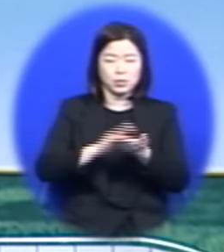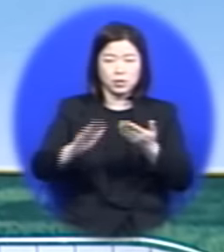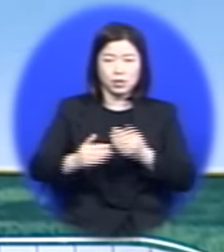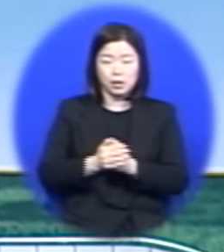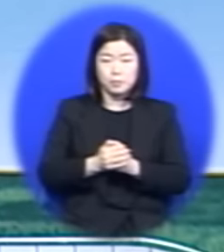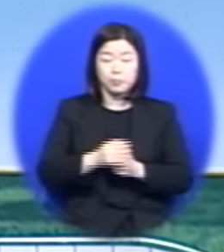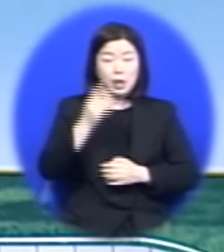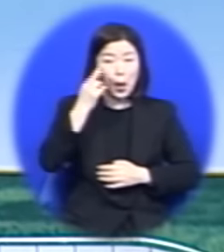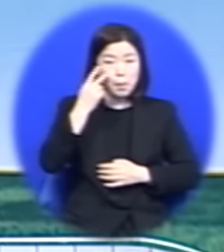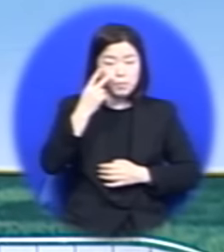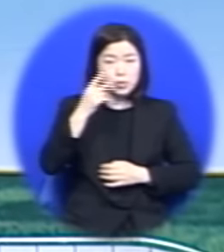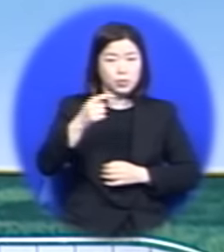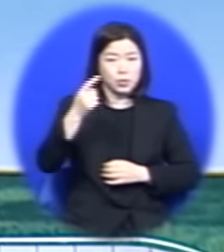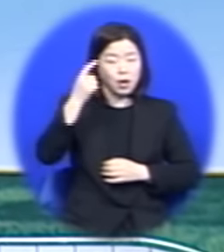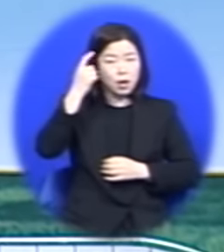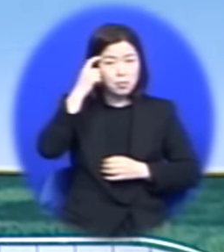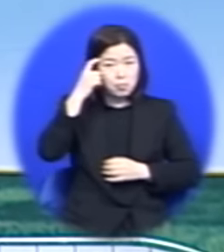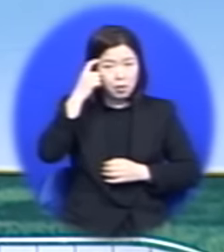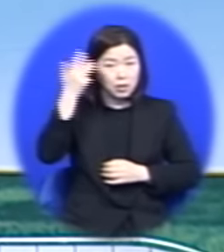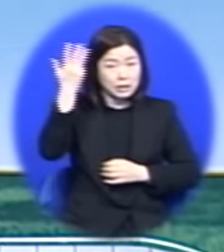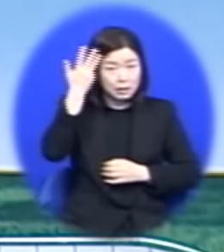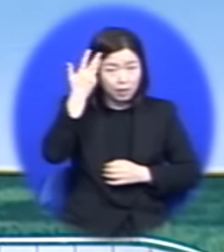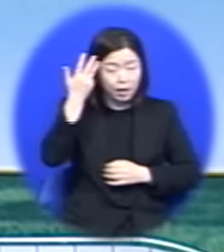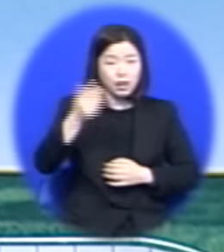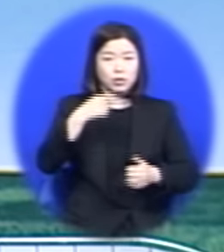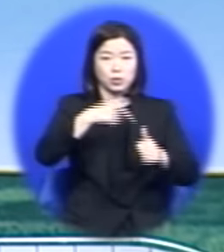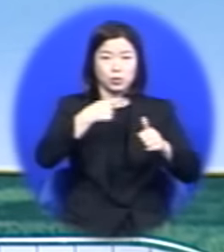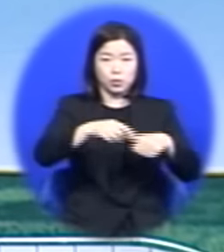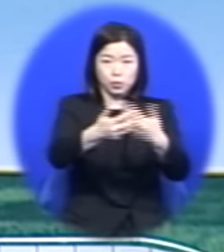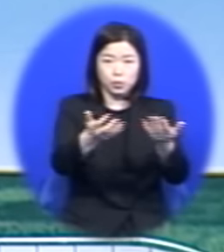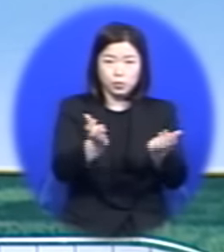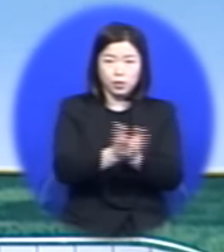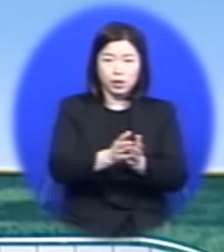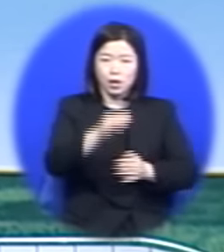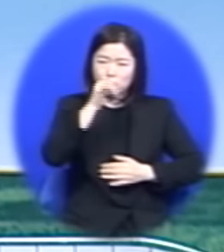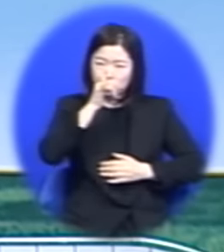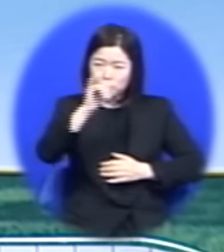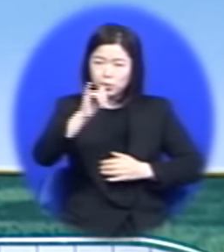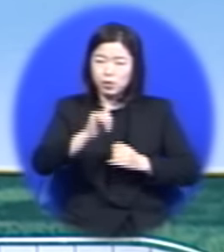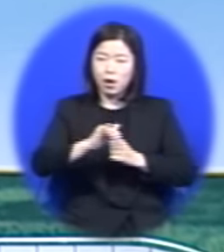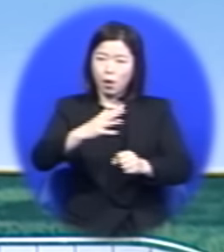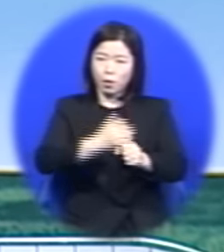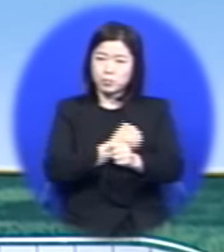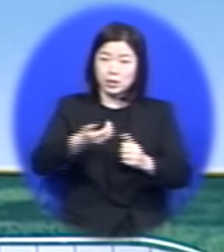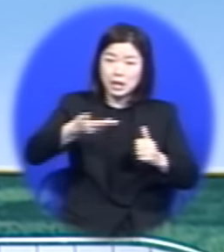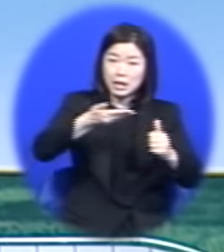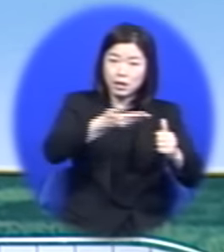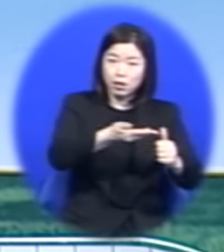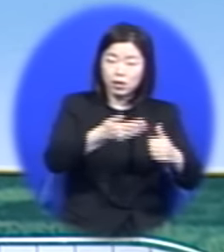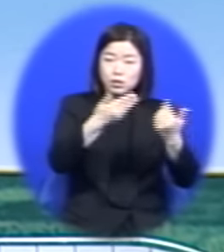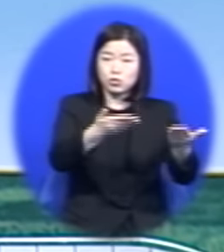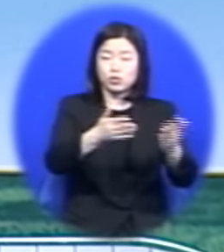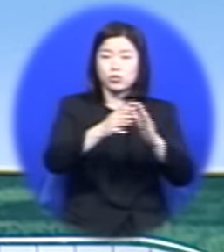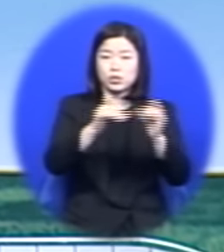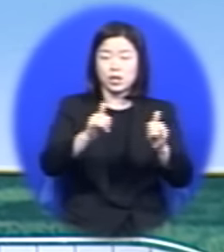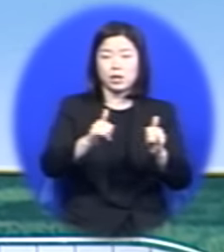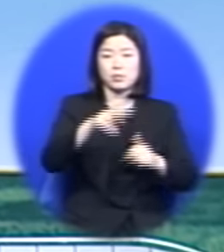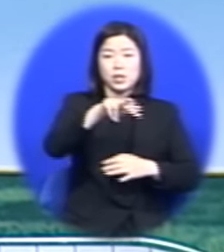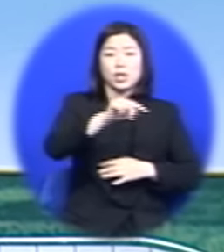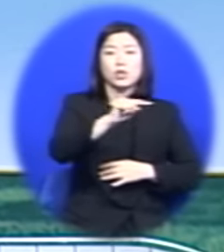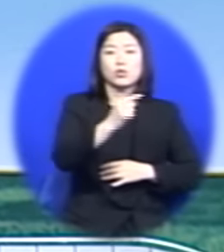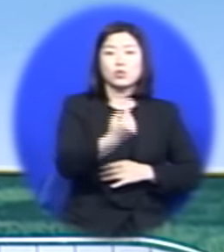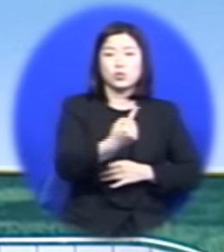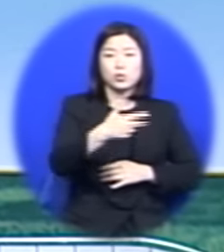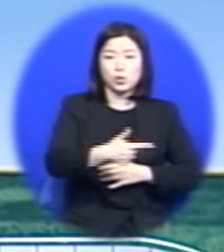미국의 철학계와 교육계에 정말 뛰어난 엄청난 영향을 끼친 분이 존 듀이라는 분이